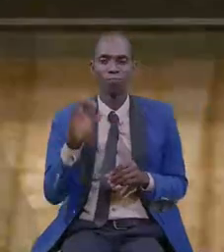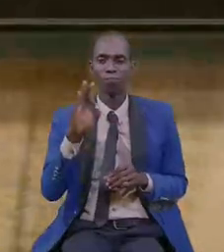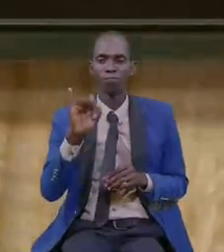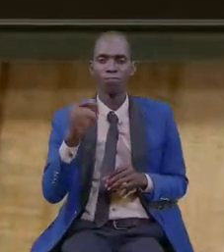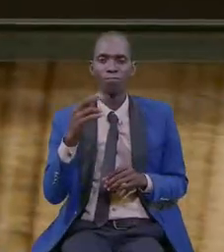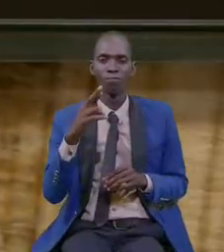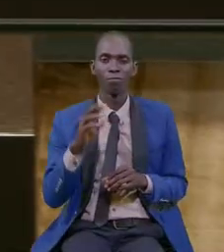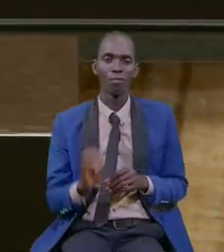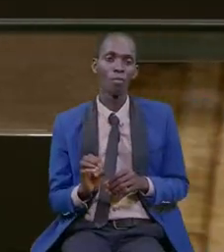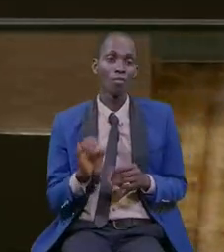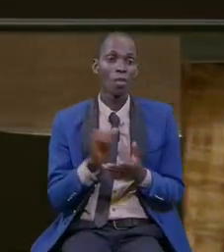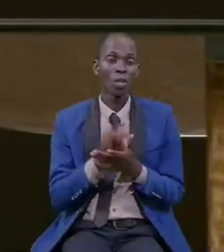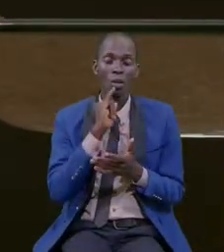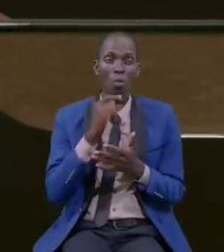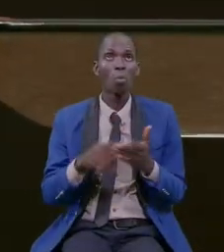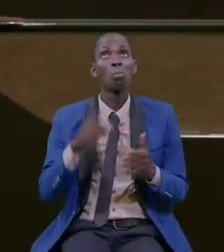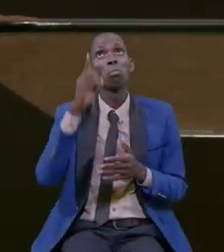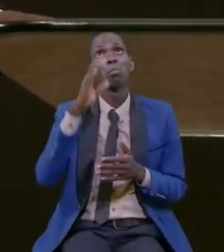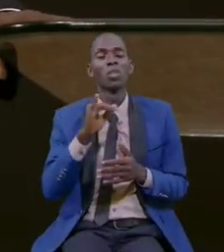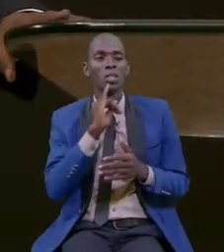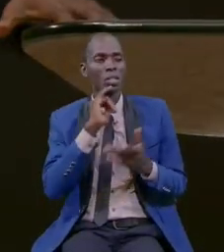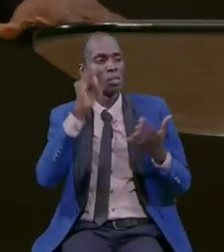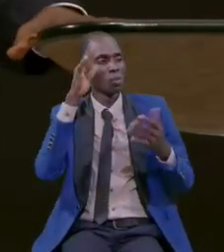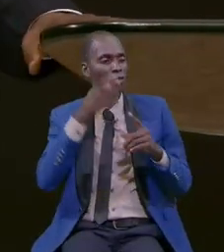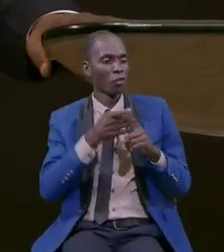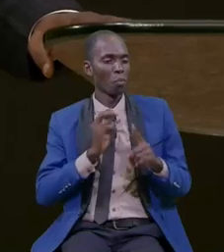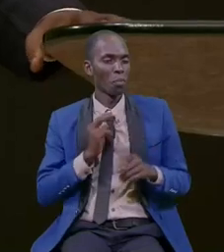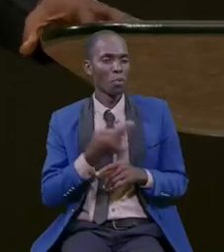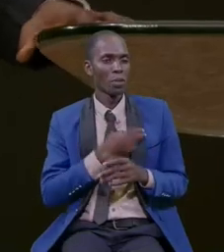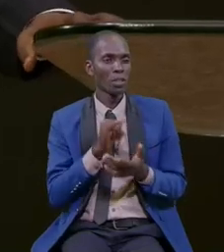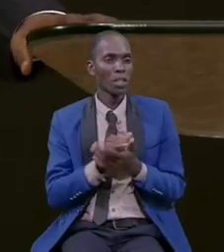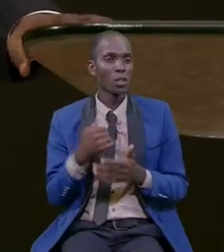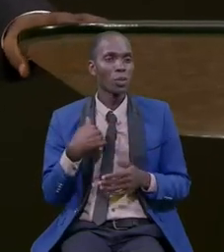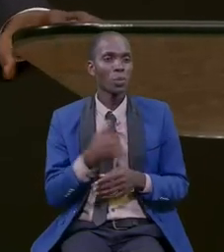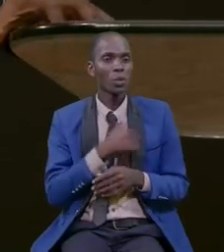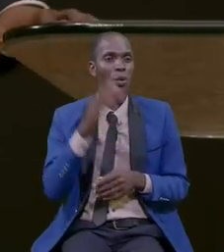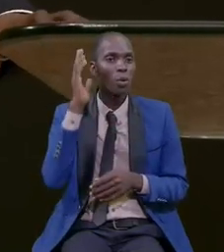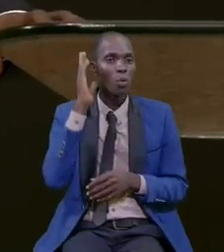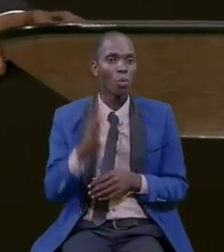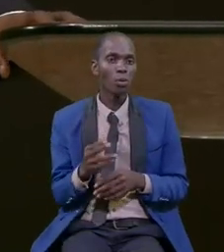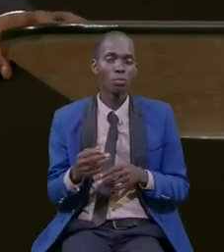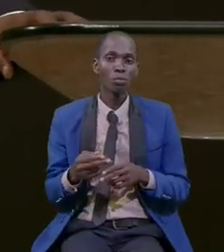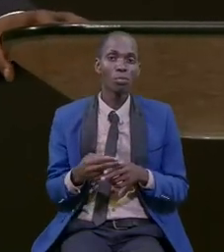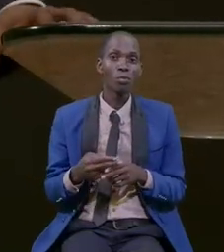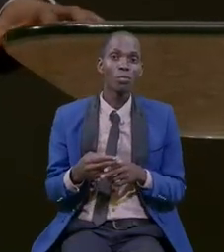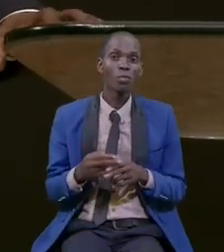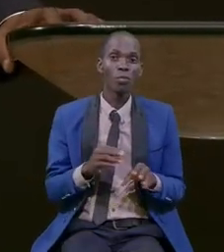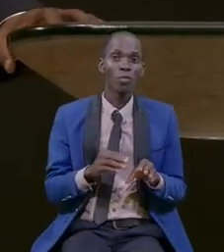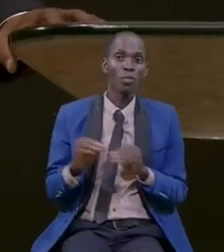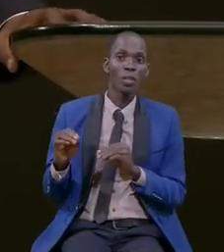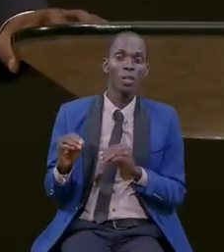Dieu espère de nous que nous démontrions cette foi vivre à la